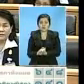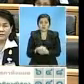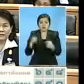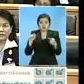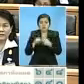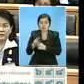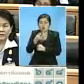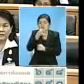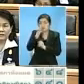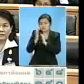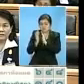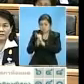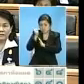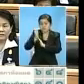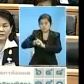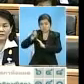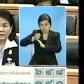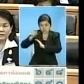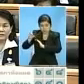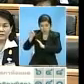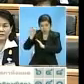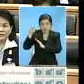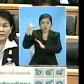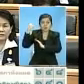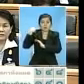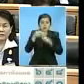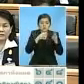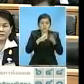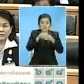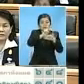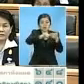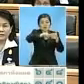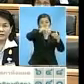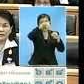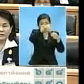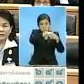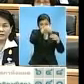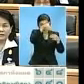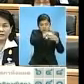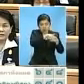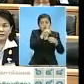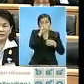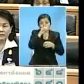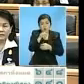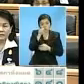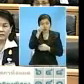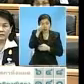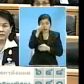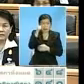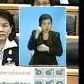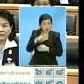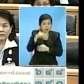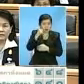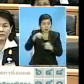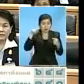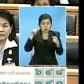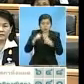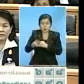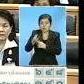ขาวิชาชีพอย่างแท้จริงเพราะฉะนั้นการเลือกตั้งอย่างเดียวนั้นไม่สามารถเป็นหลักประกันได้ว่าตัวแทนสาขาวิช